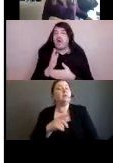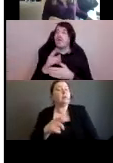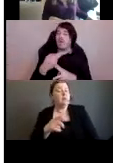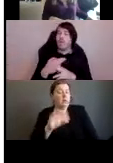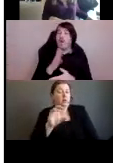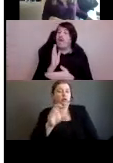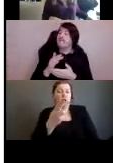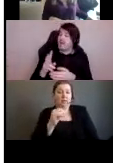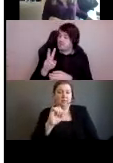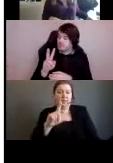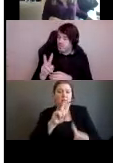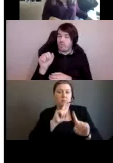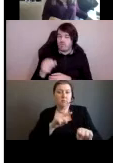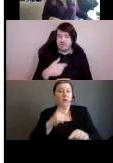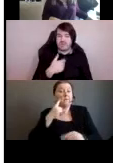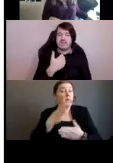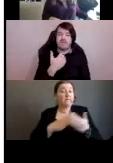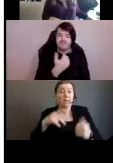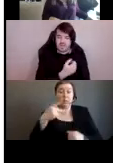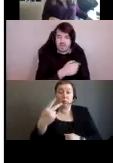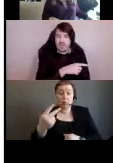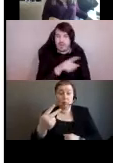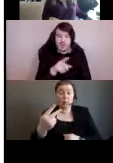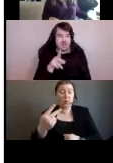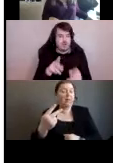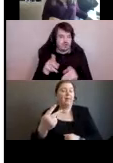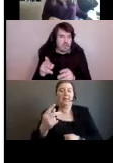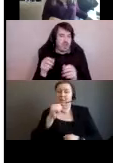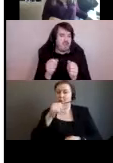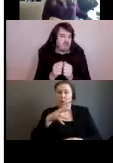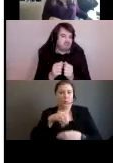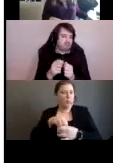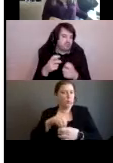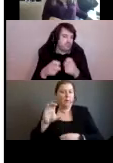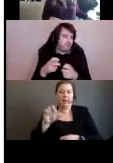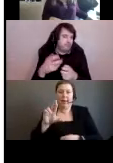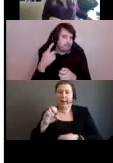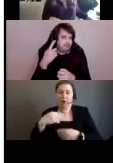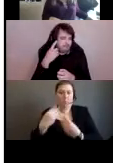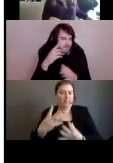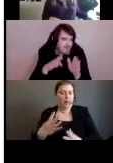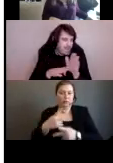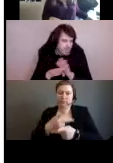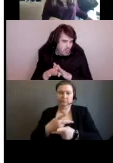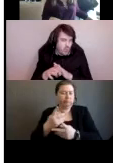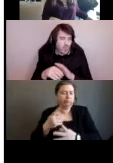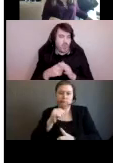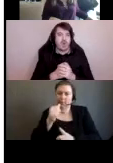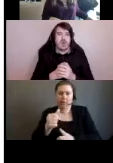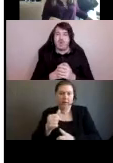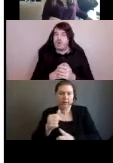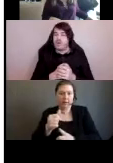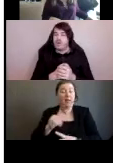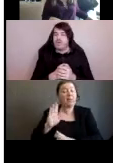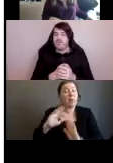on va vacciner les gens avec des troubles développementaux ne sont pas inclus